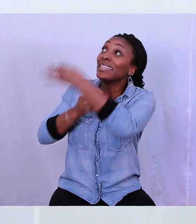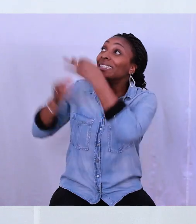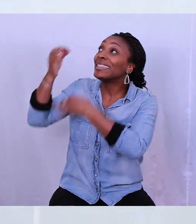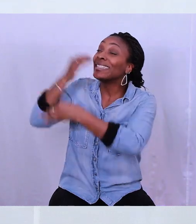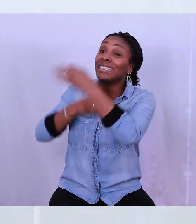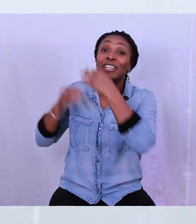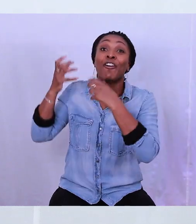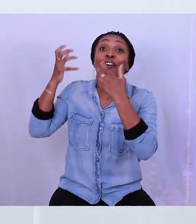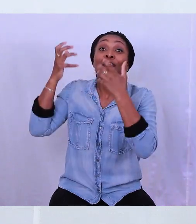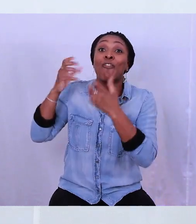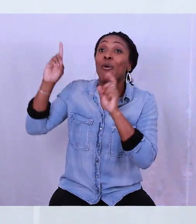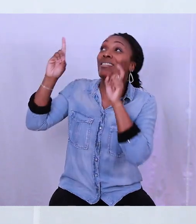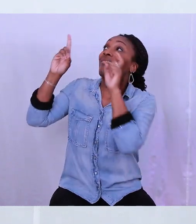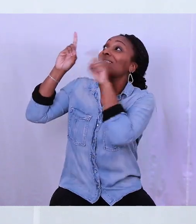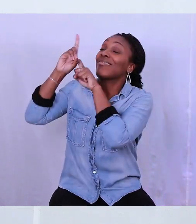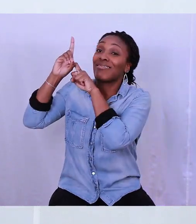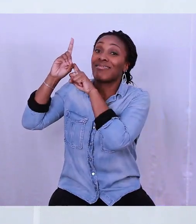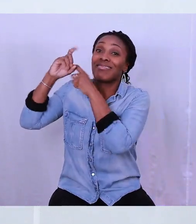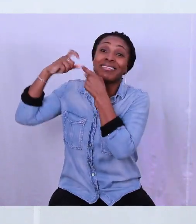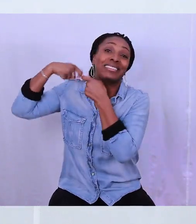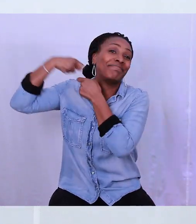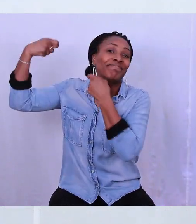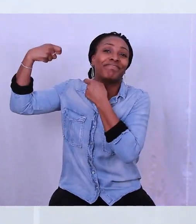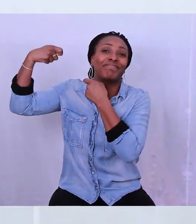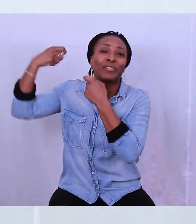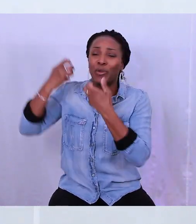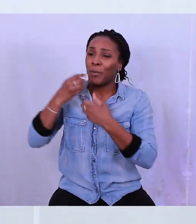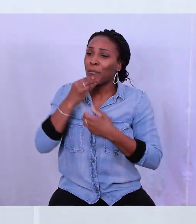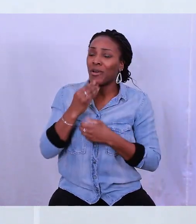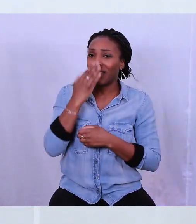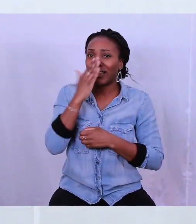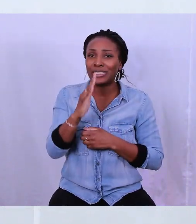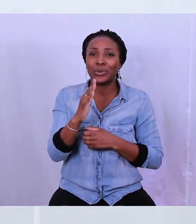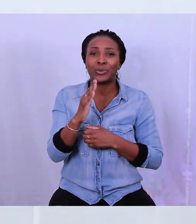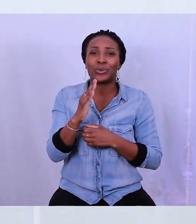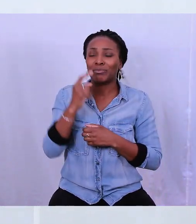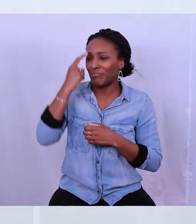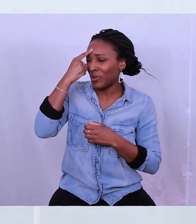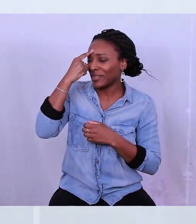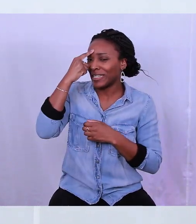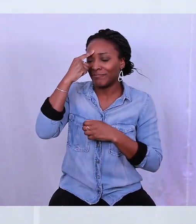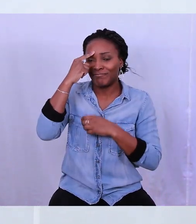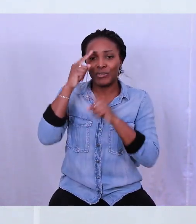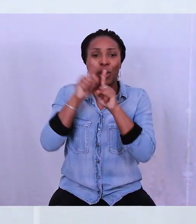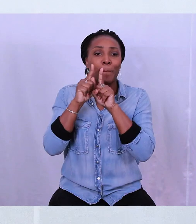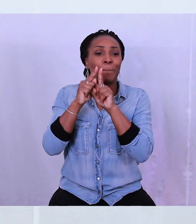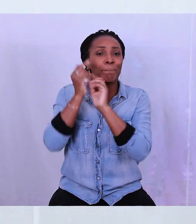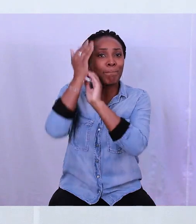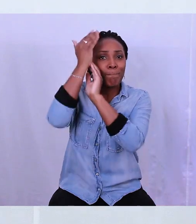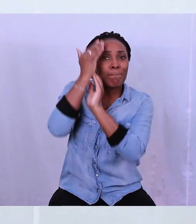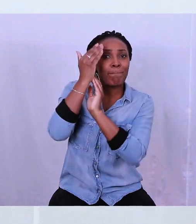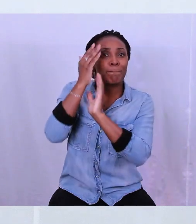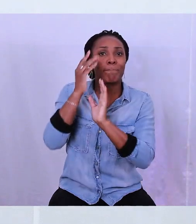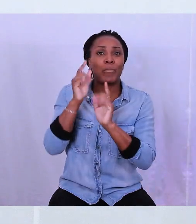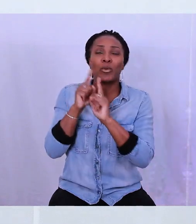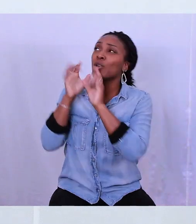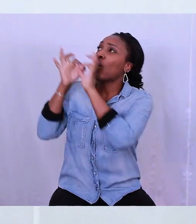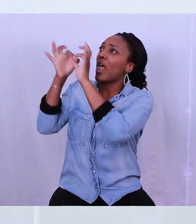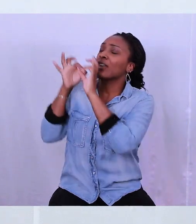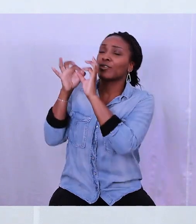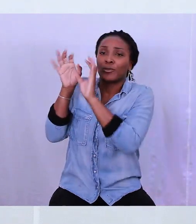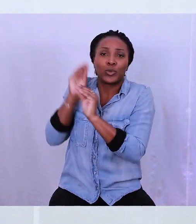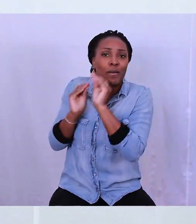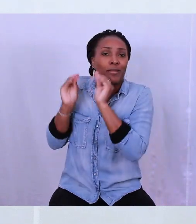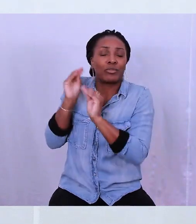de toi, à avoir une bonne attitude, à conserver nos pensées de la bonne manière et à garder notre relation intacte avec